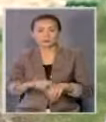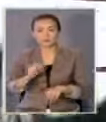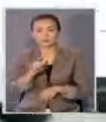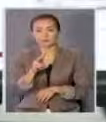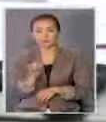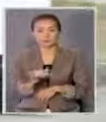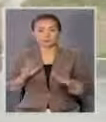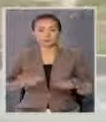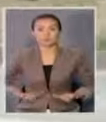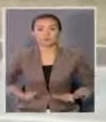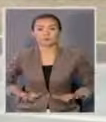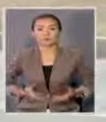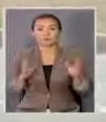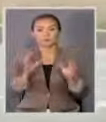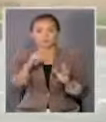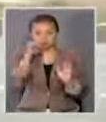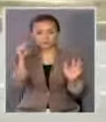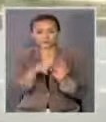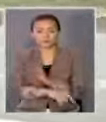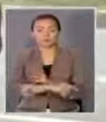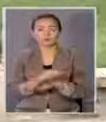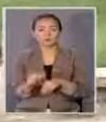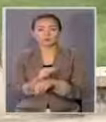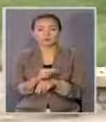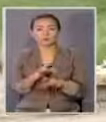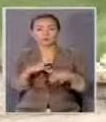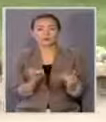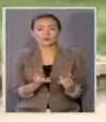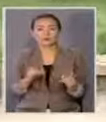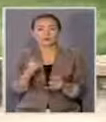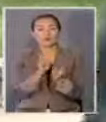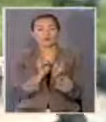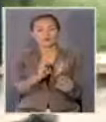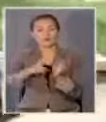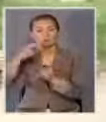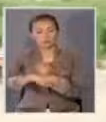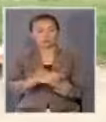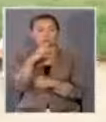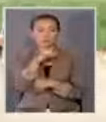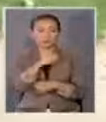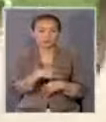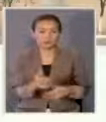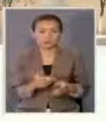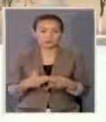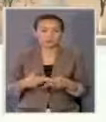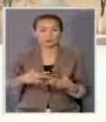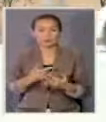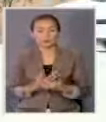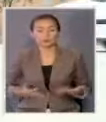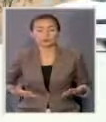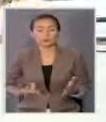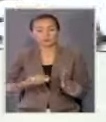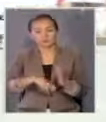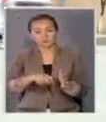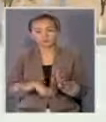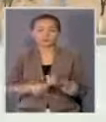Атырау, местный житель незаконно проник в здание авторемонтного центра через пластиковое окно и похитил чемодан с манометрическим устройством для